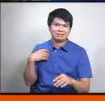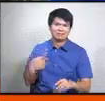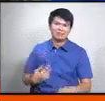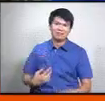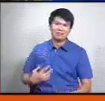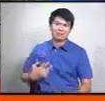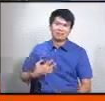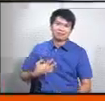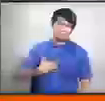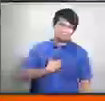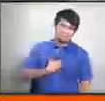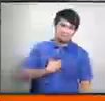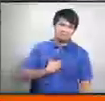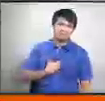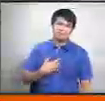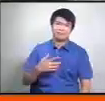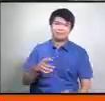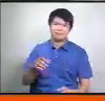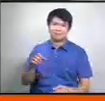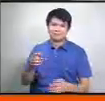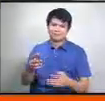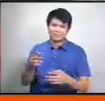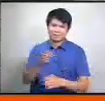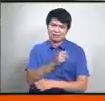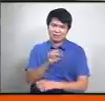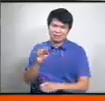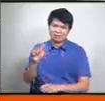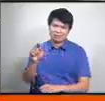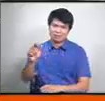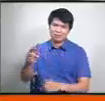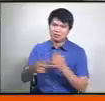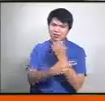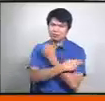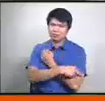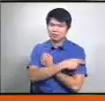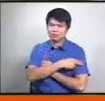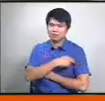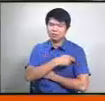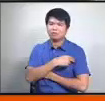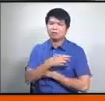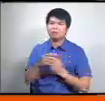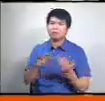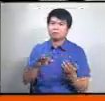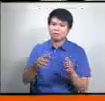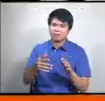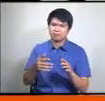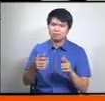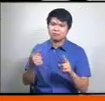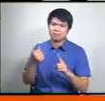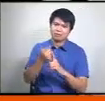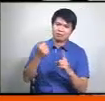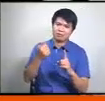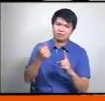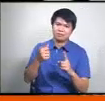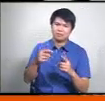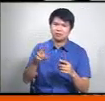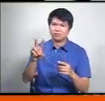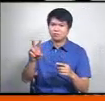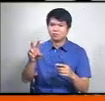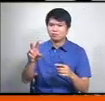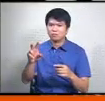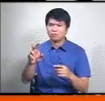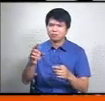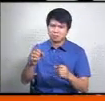puso. Noong Sabado pa nasa ospital si Santillan matapos mawala ng malay pagkatapos ng laban. Siya na ang ikalawang boksingerong namatay sa brain